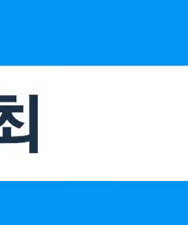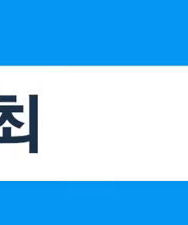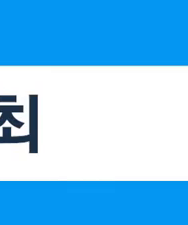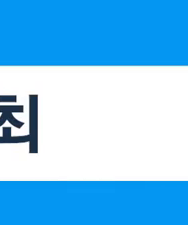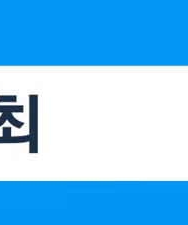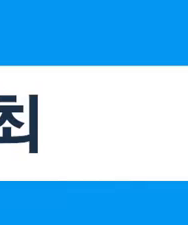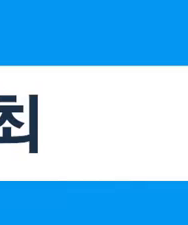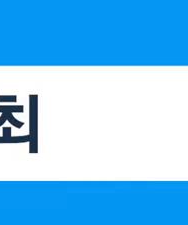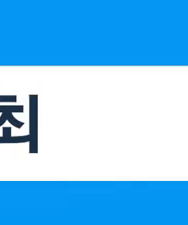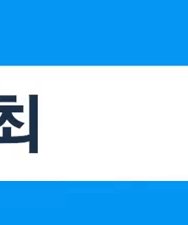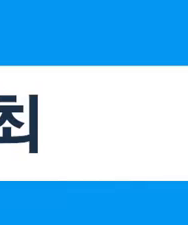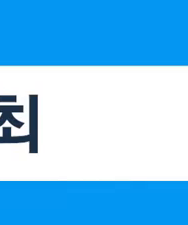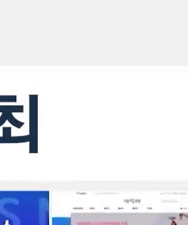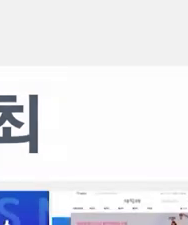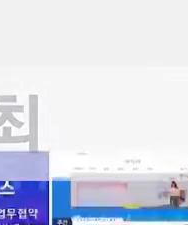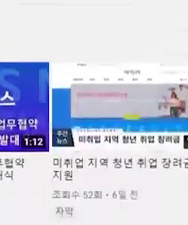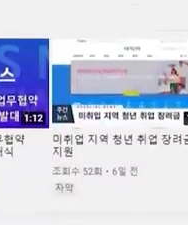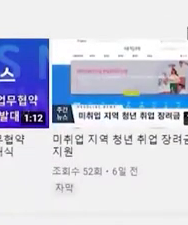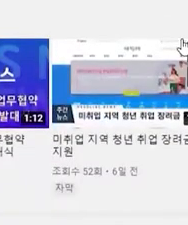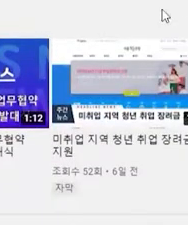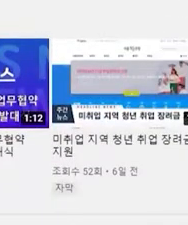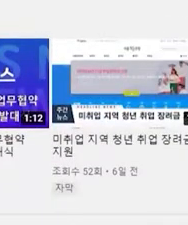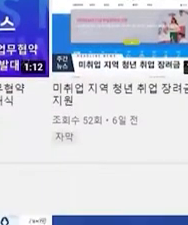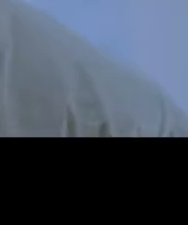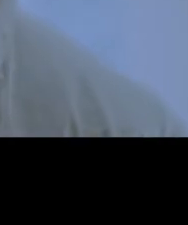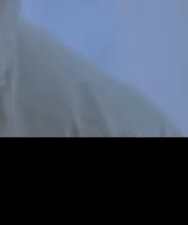통해 방송됩니다.